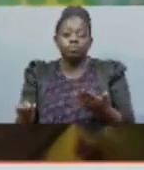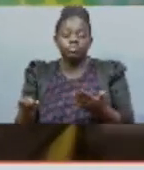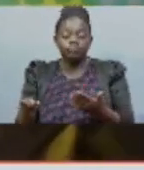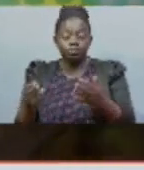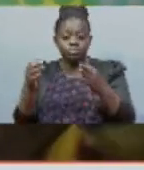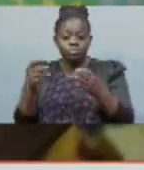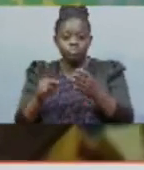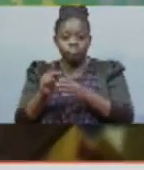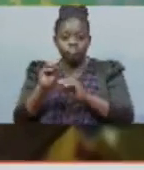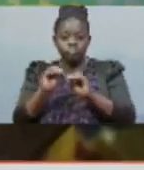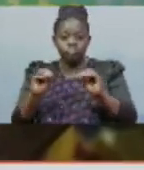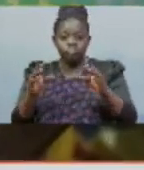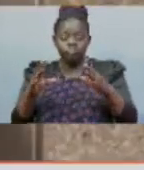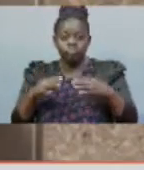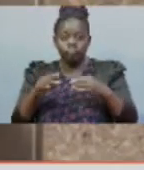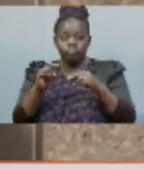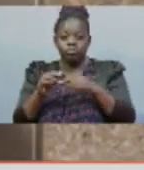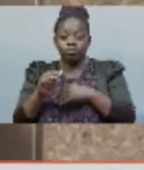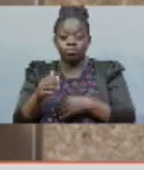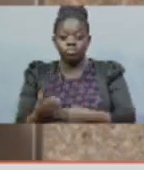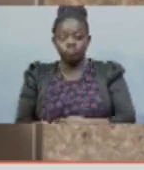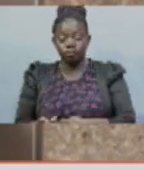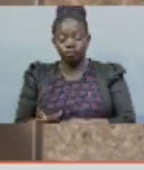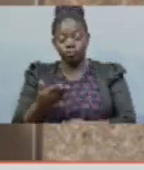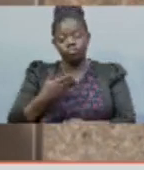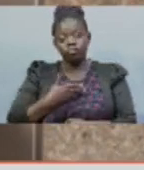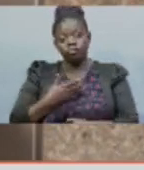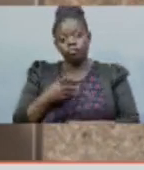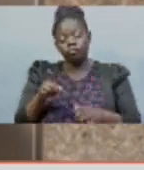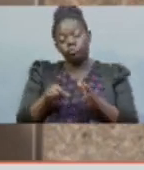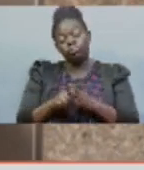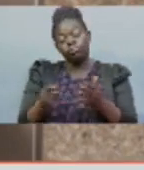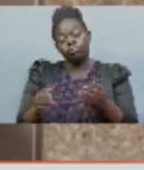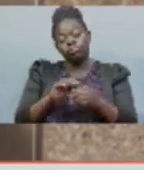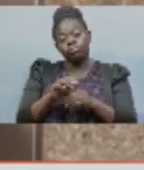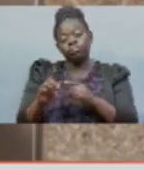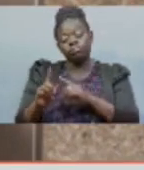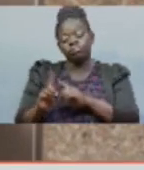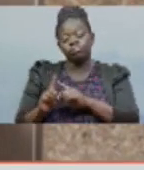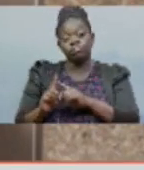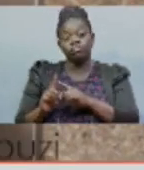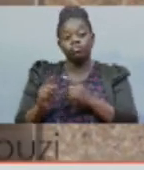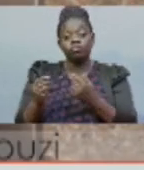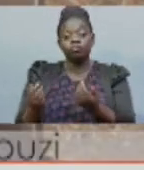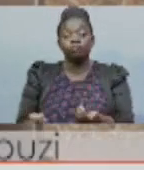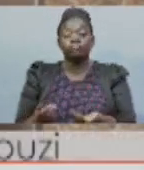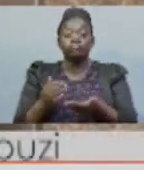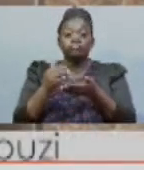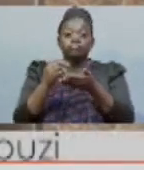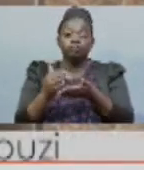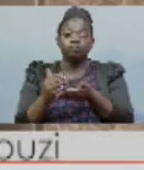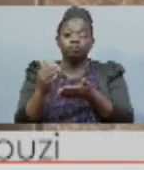kubulichitundi wa ngati wali jau kiliziwa kujisuka kwa ande badene teka li tuita consumer protection chino chechandi